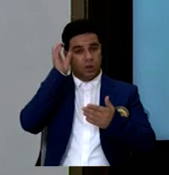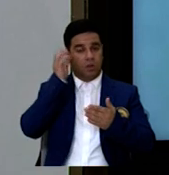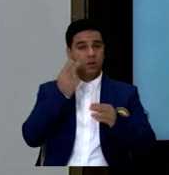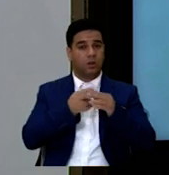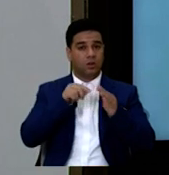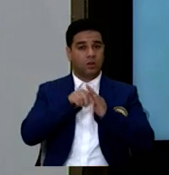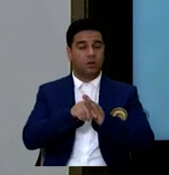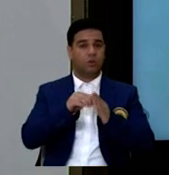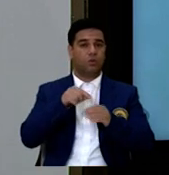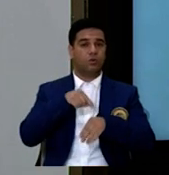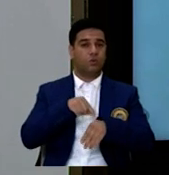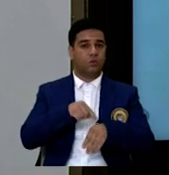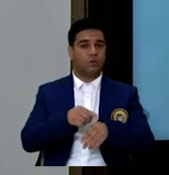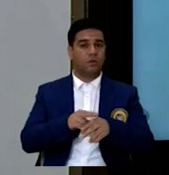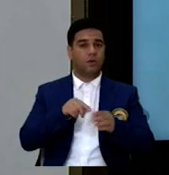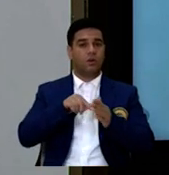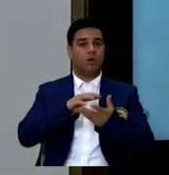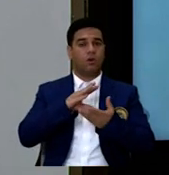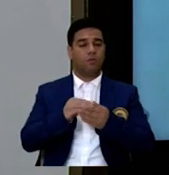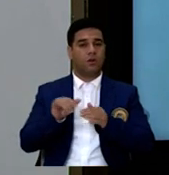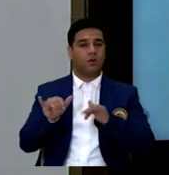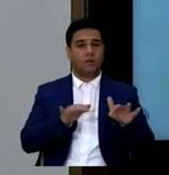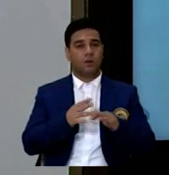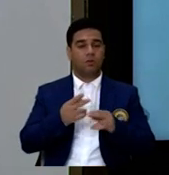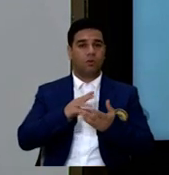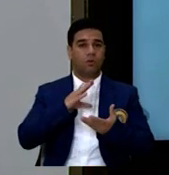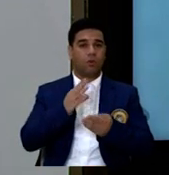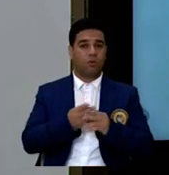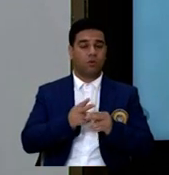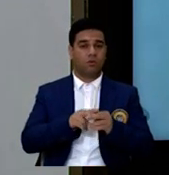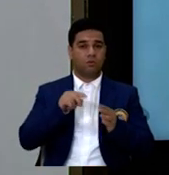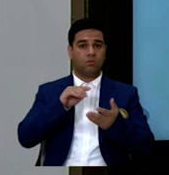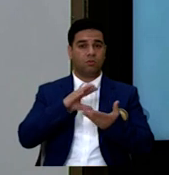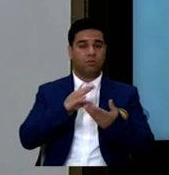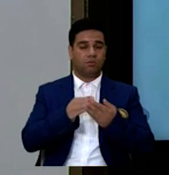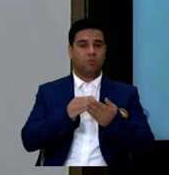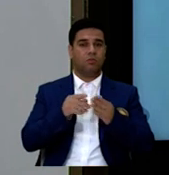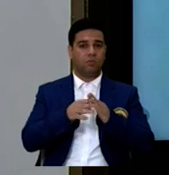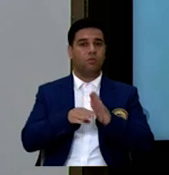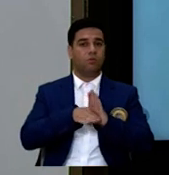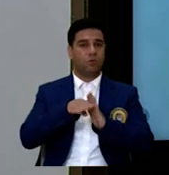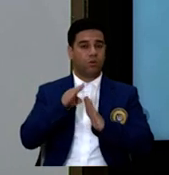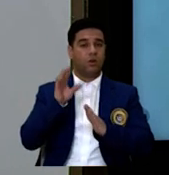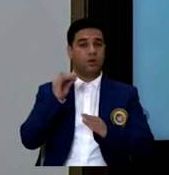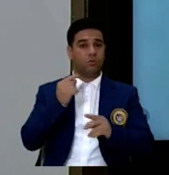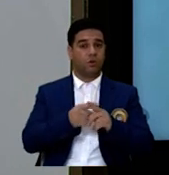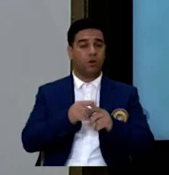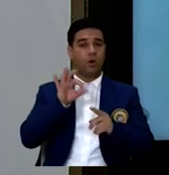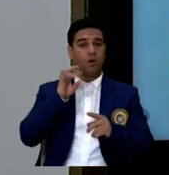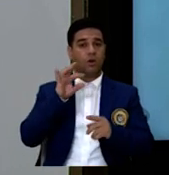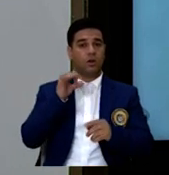eshitish, tuyg'u, harakat analizatorlarining oliy markazlari, shuningdek, oliy